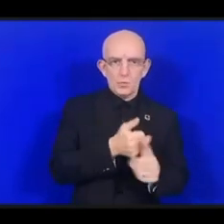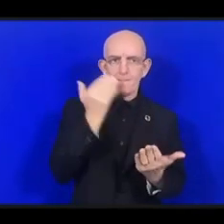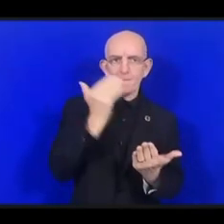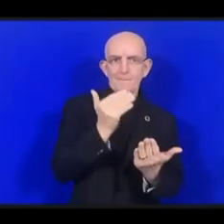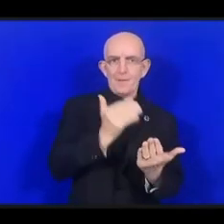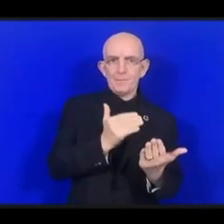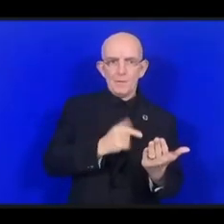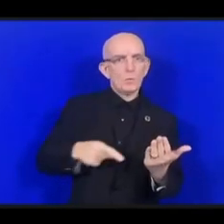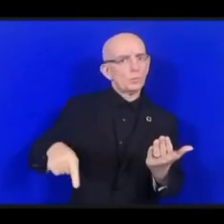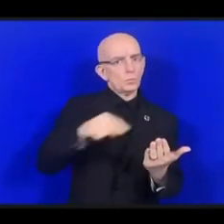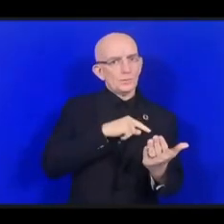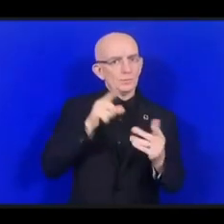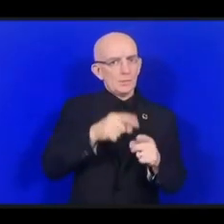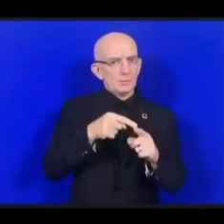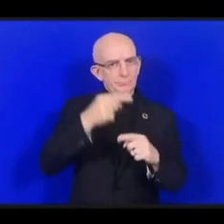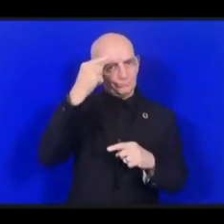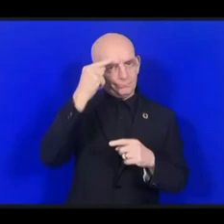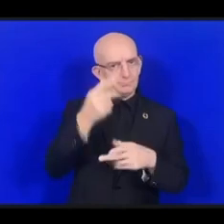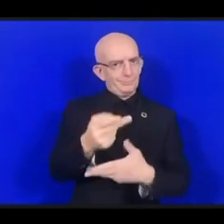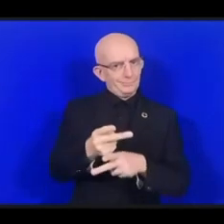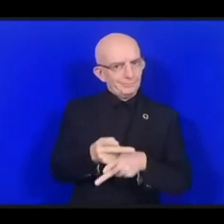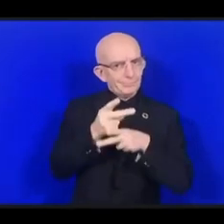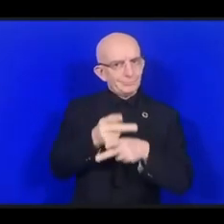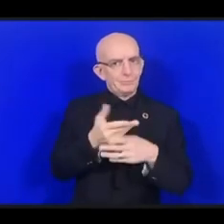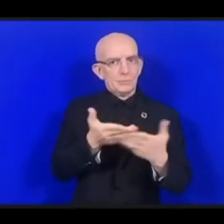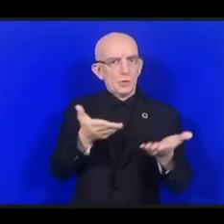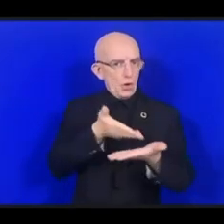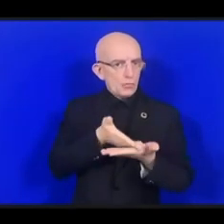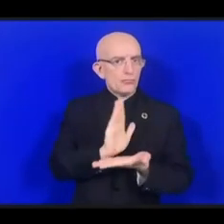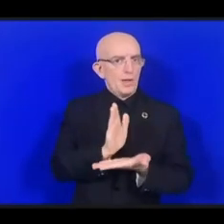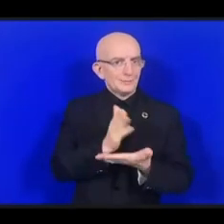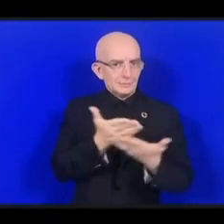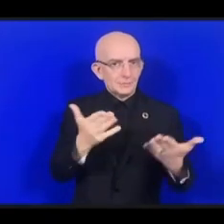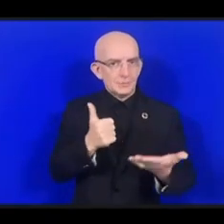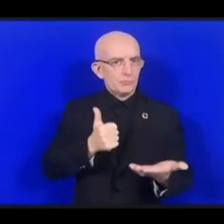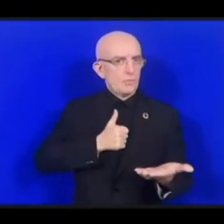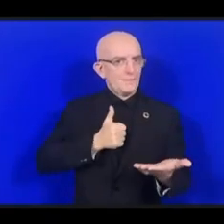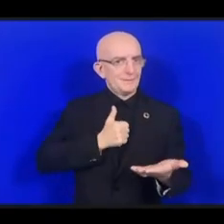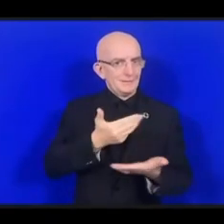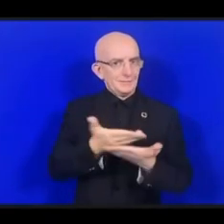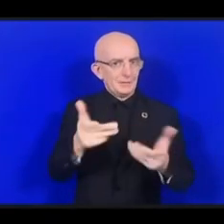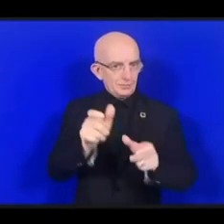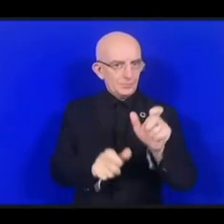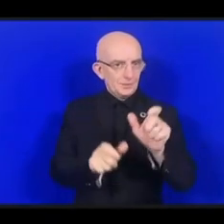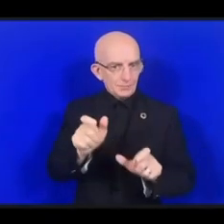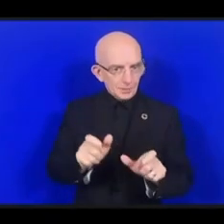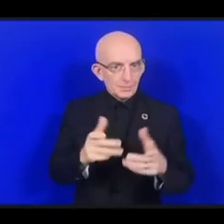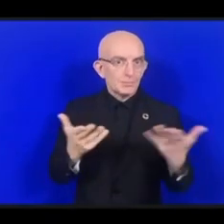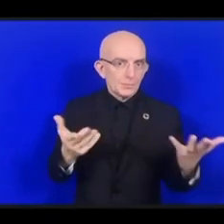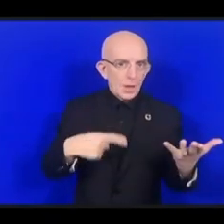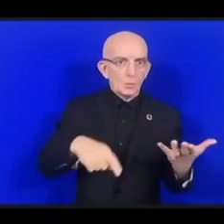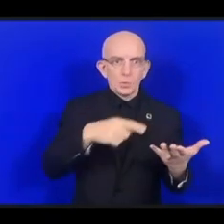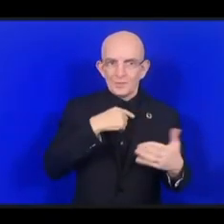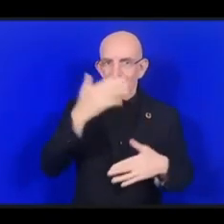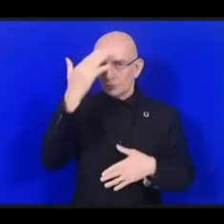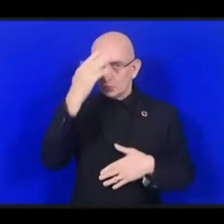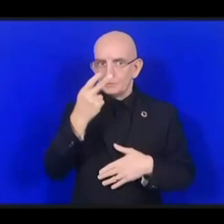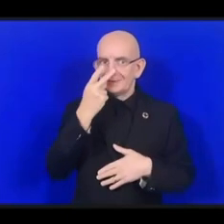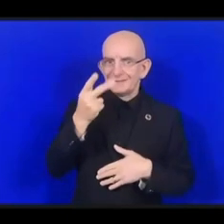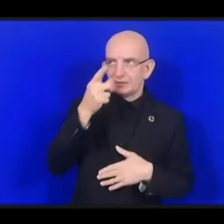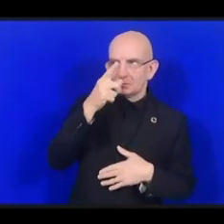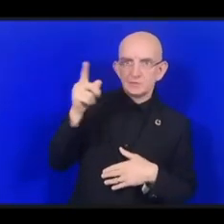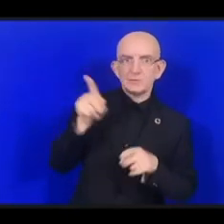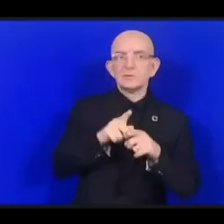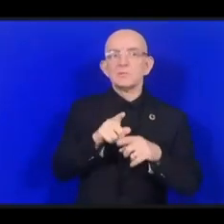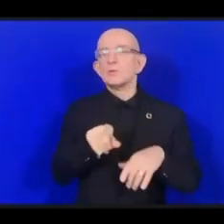们必须要去知道这个监视所带来的害处，还有其他的一些有害